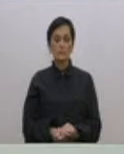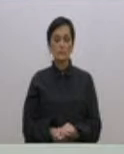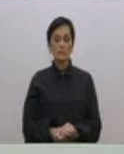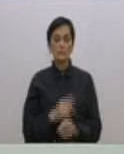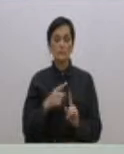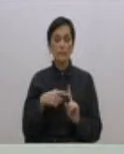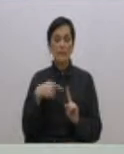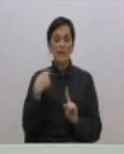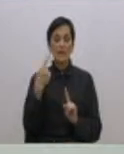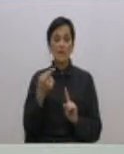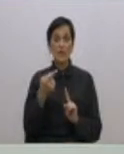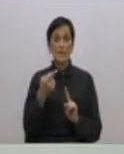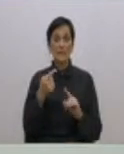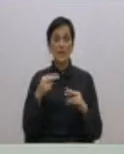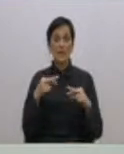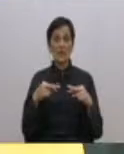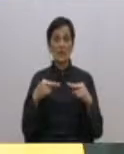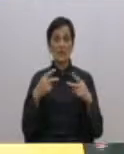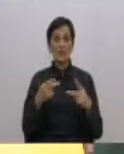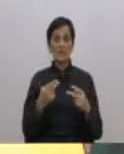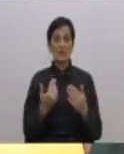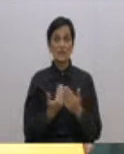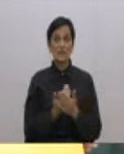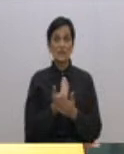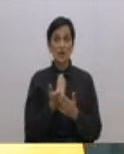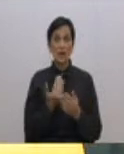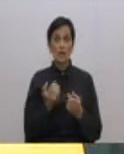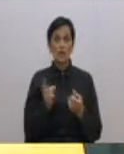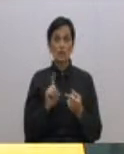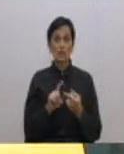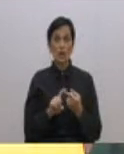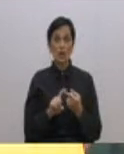შემდეგი ცვლილება სიახლე ეს შეეხება